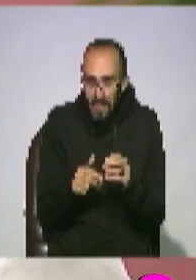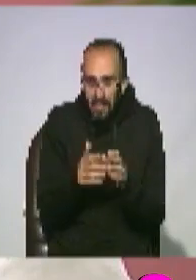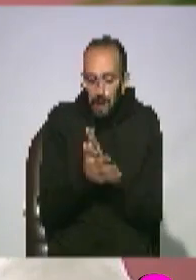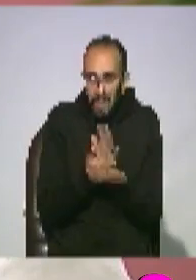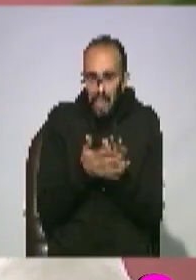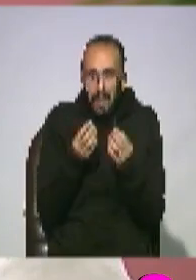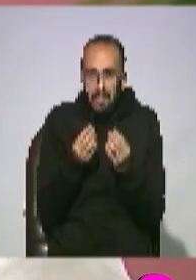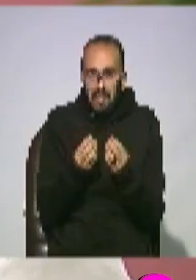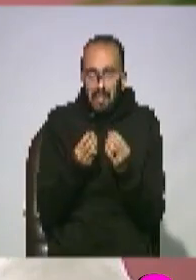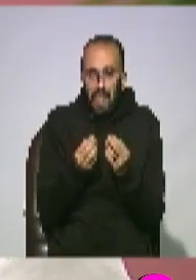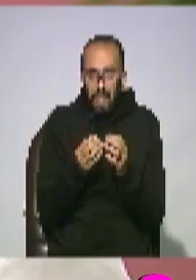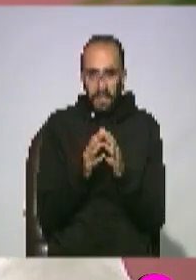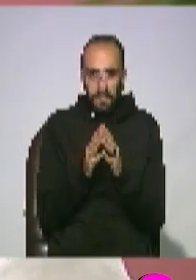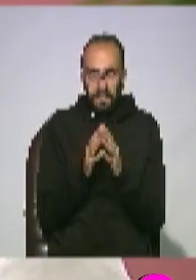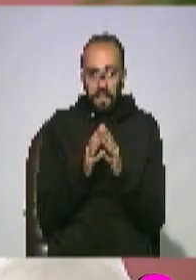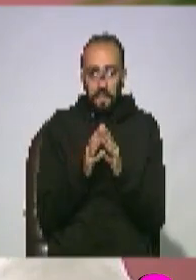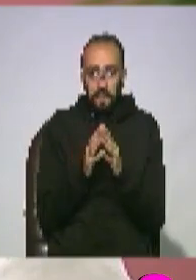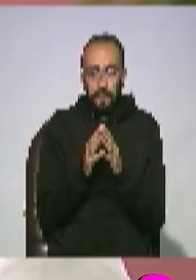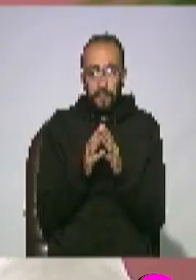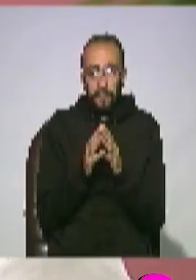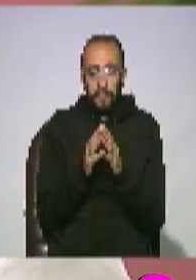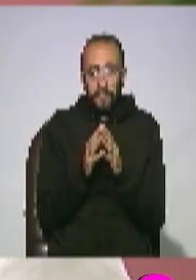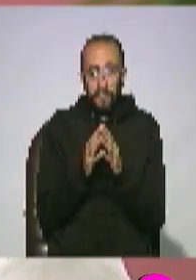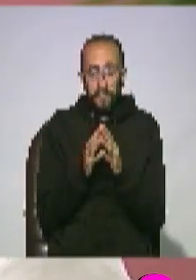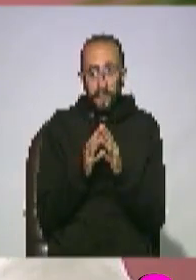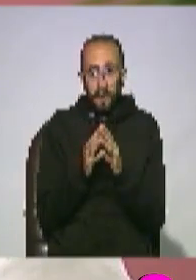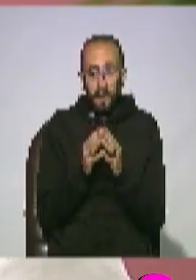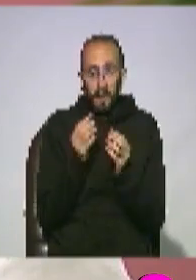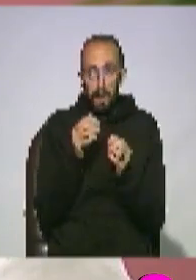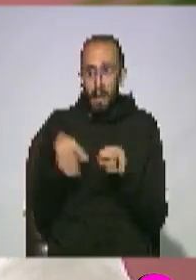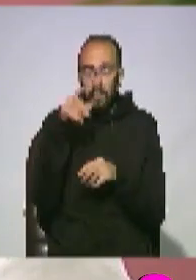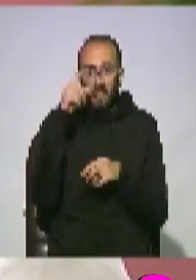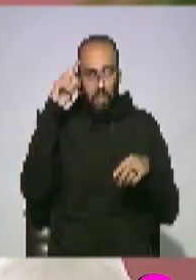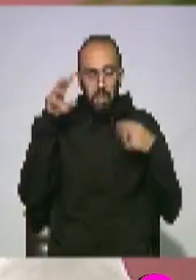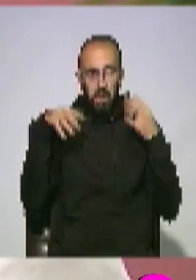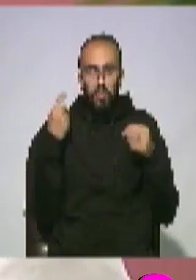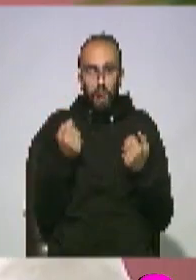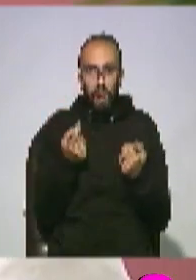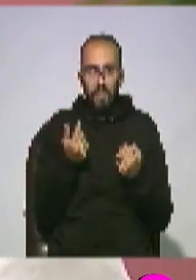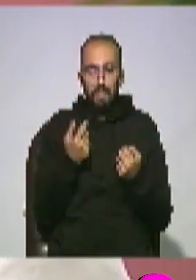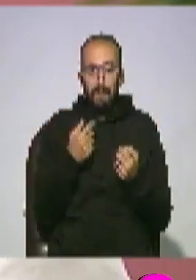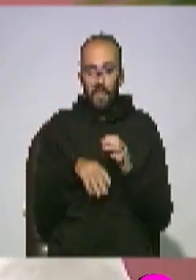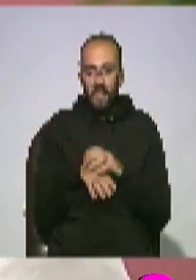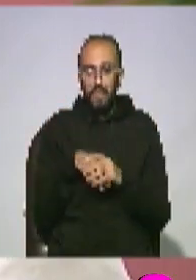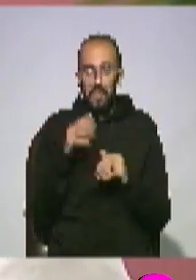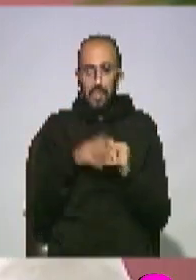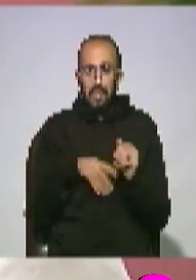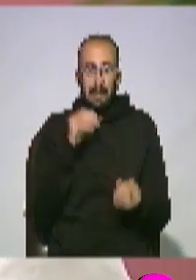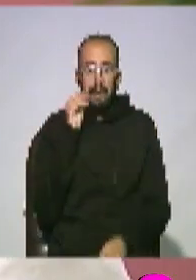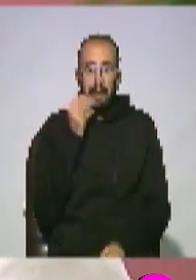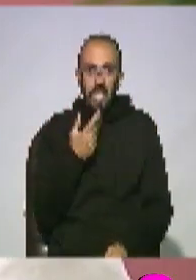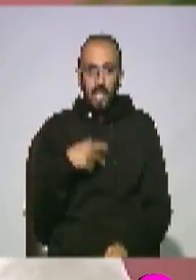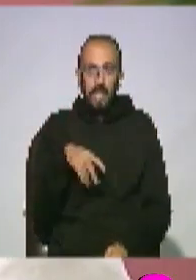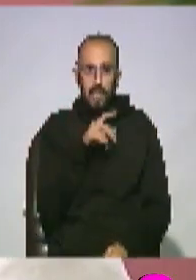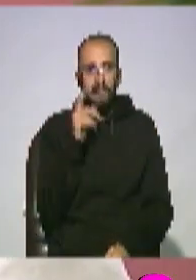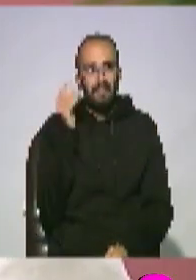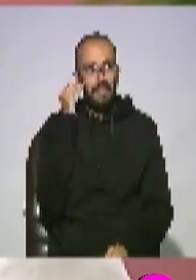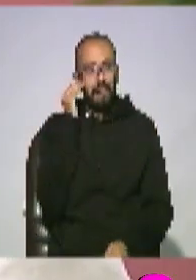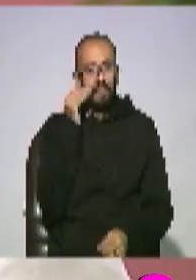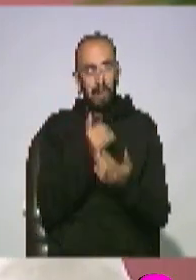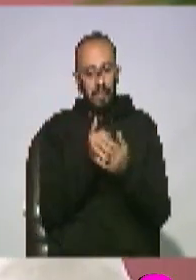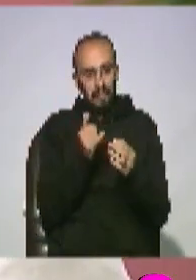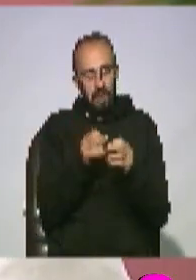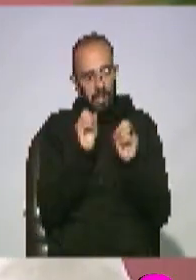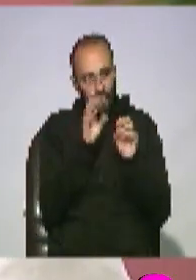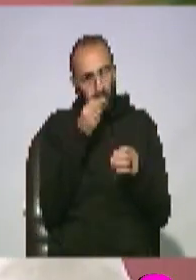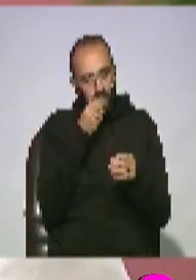ان يعني احنا لسه ما زلنا مش ناس تايهه، مش عارفه تربي ازاي. فاكره ان التربيه بخليه يروح المدرسه